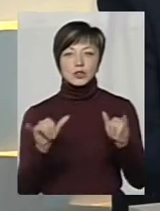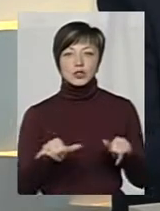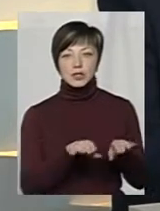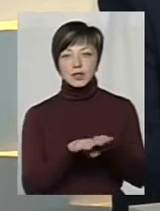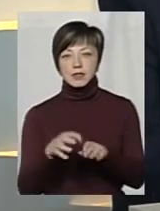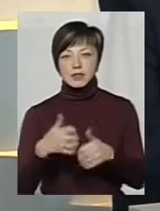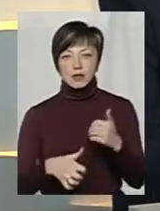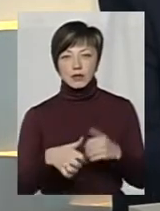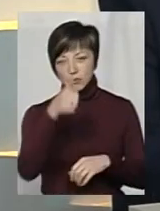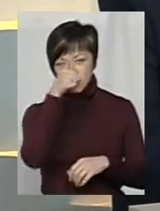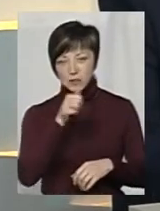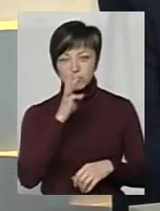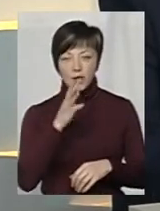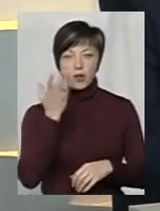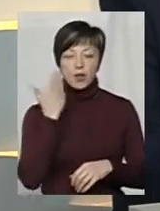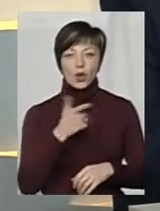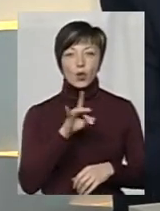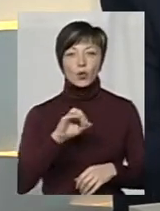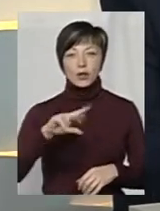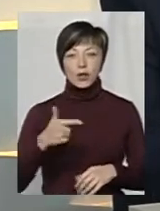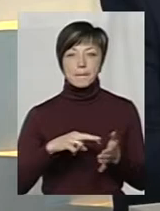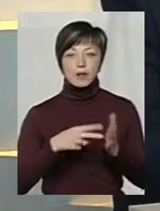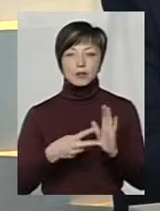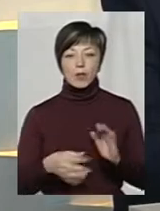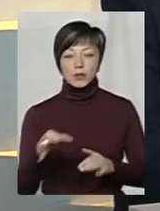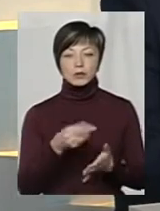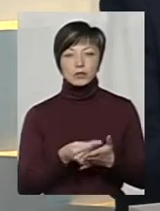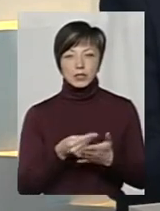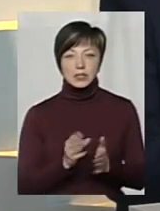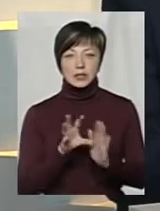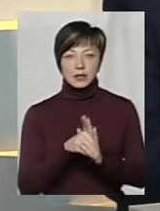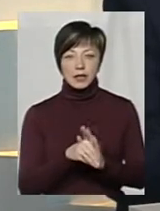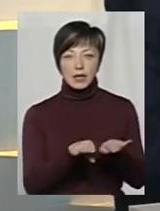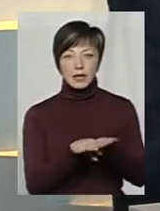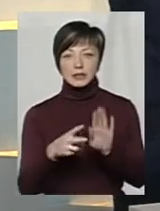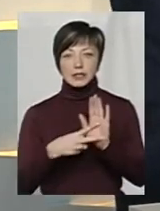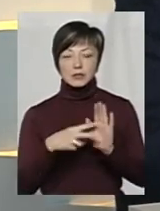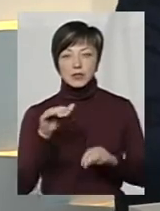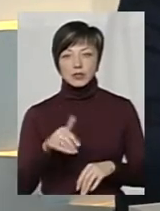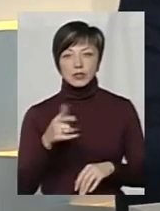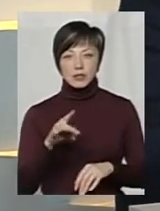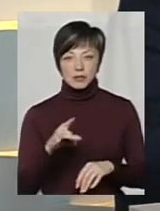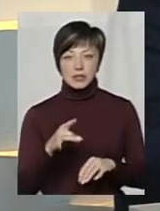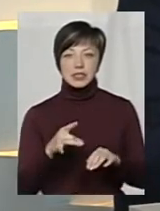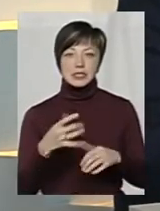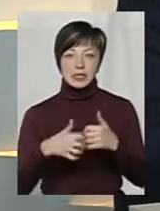рівня середньомісячної заробітної плати. Коли ми в грудні минулого року планували обласний бюджет і закладали рівень 7 тисяч гривень